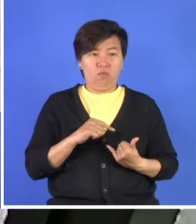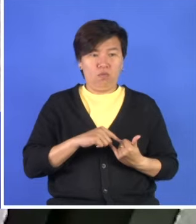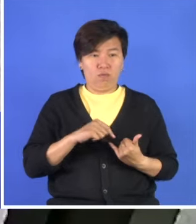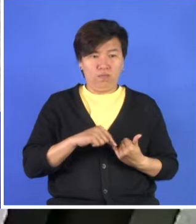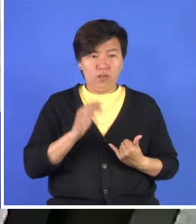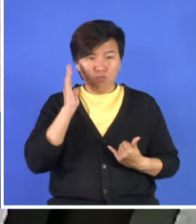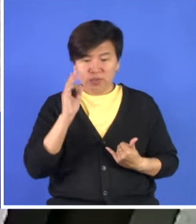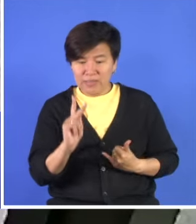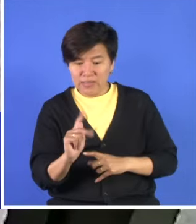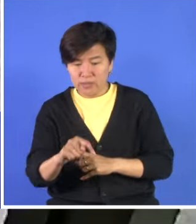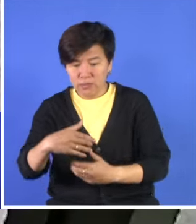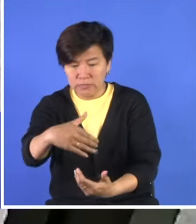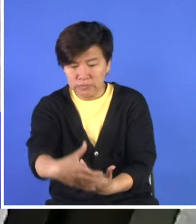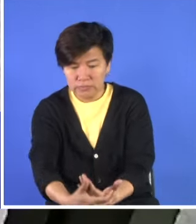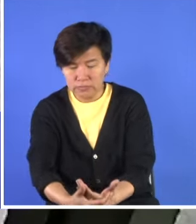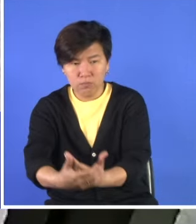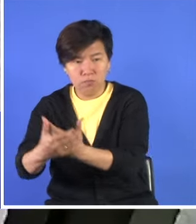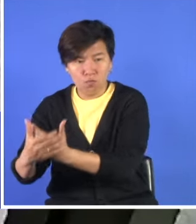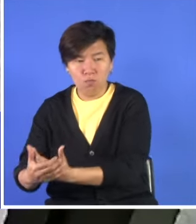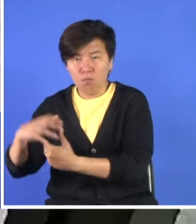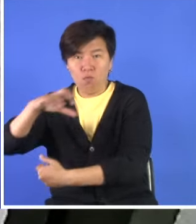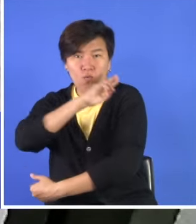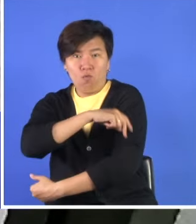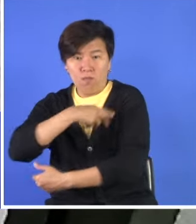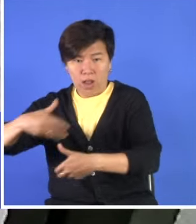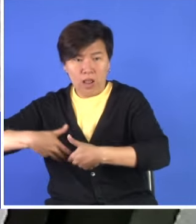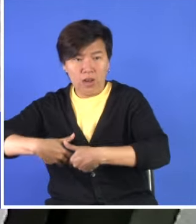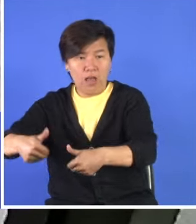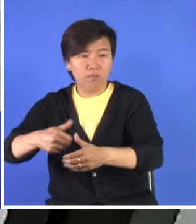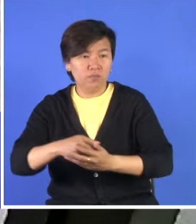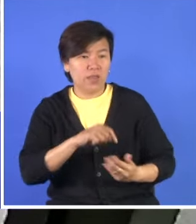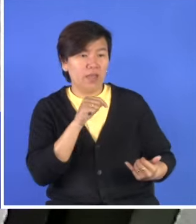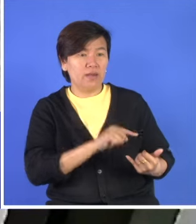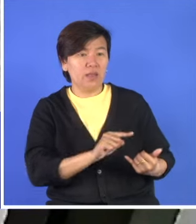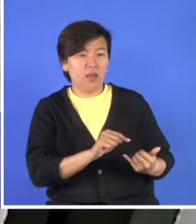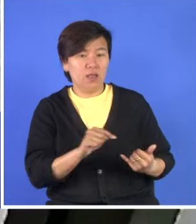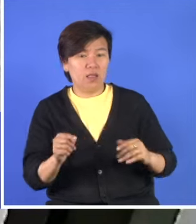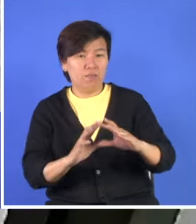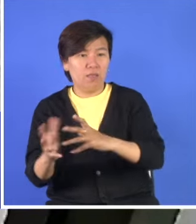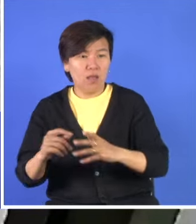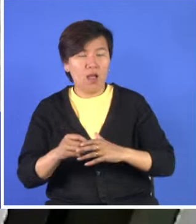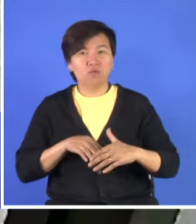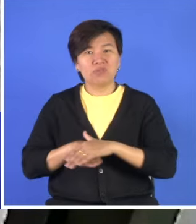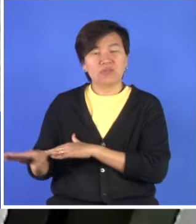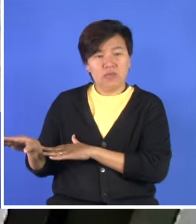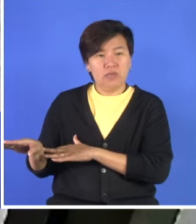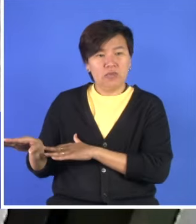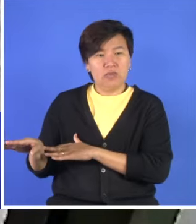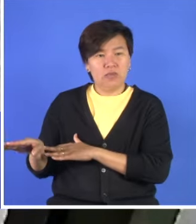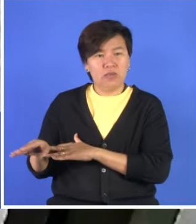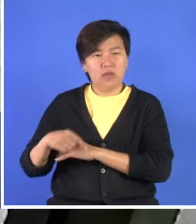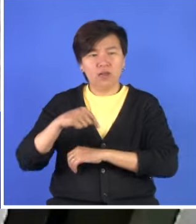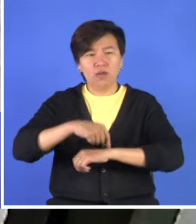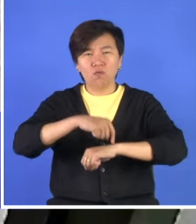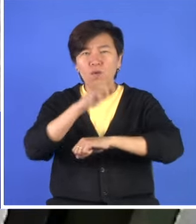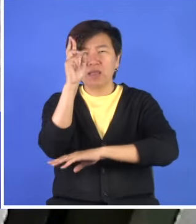ายกฤษณะคนเจ็บไปนอนรอรถโรงพยาบาลมารับส่วนผู้ก่อเหตุได้อาศัยช่วงชุลมุนนี่หลบหนีไปเหตุนี้เกิดเมื่อตอนเที่ยง